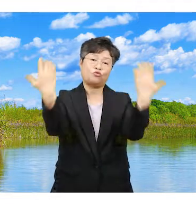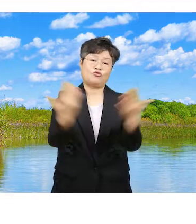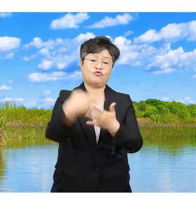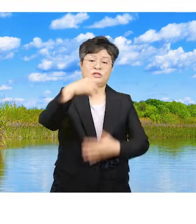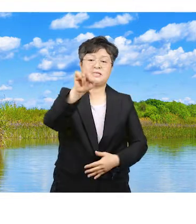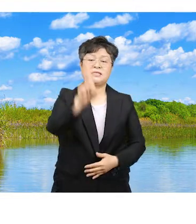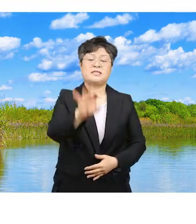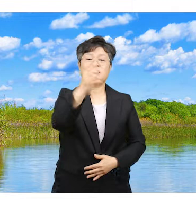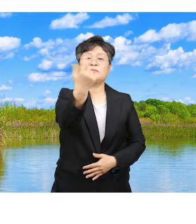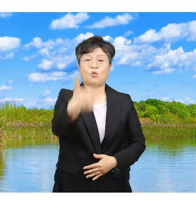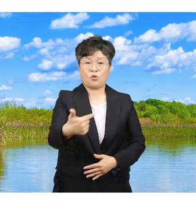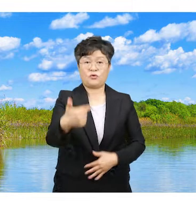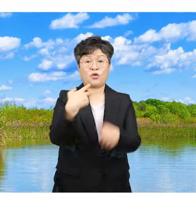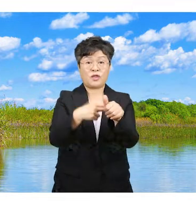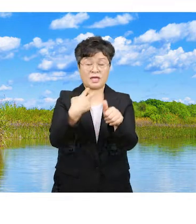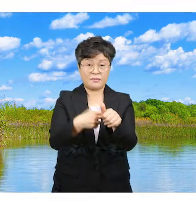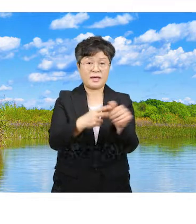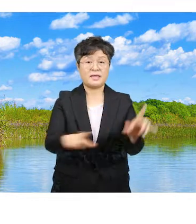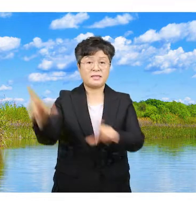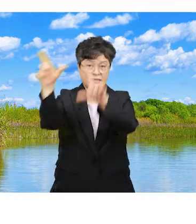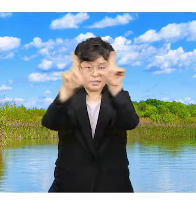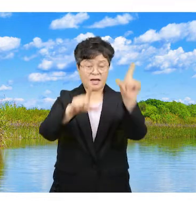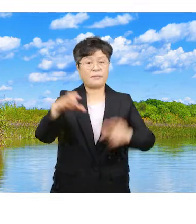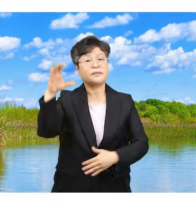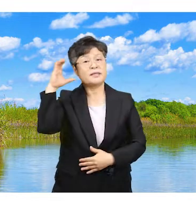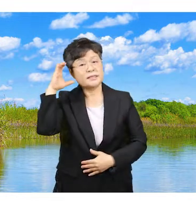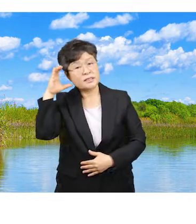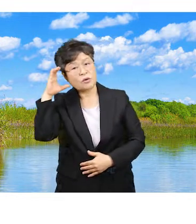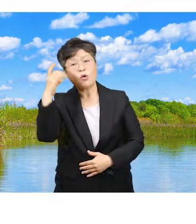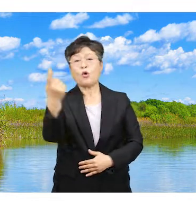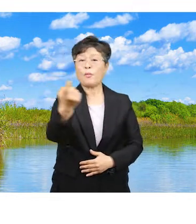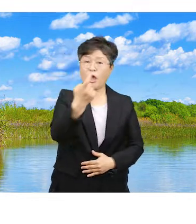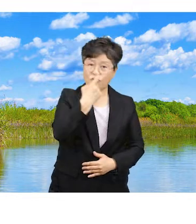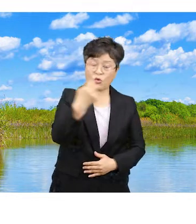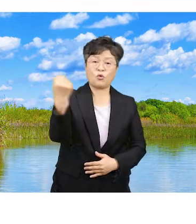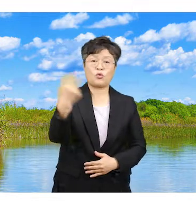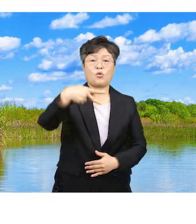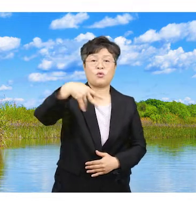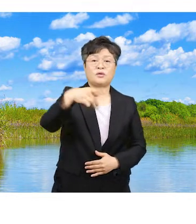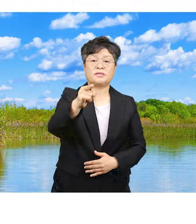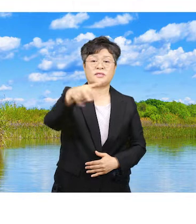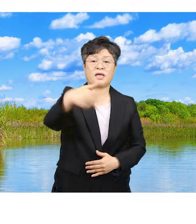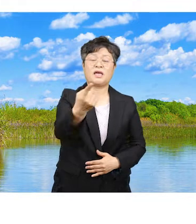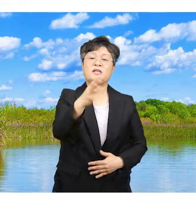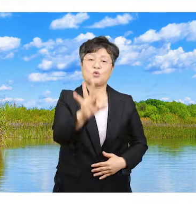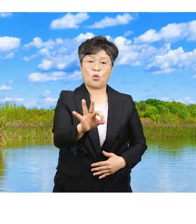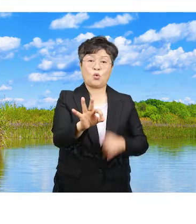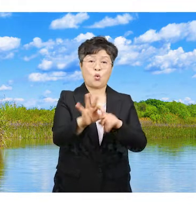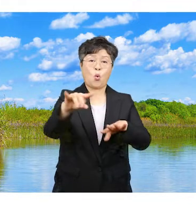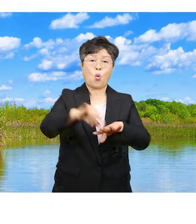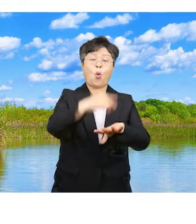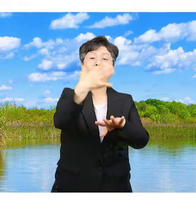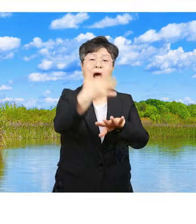시몬 선생님의 그런 삶을 듣고 또 세종대왕의 장인이었던 시몬 선생님의